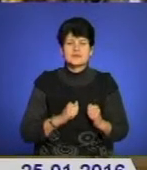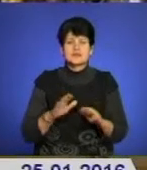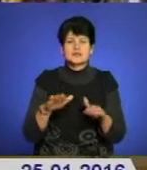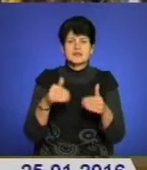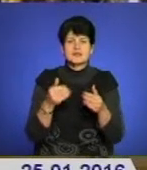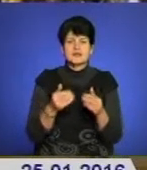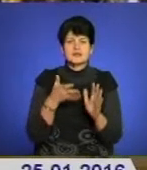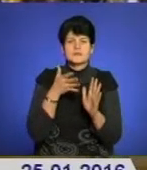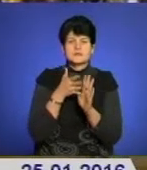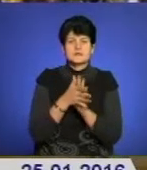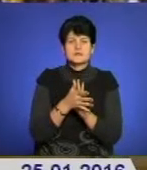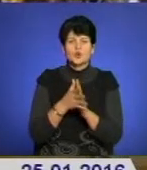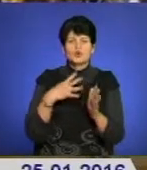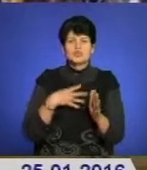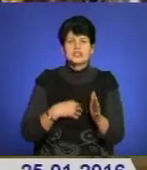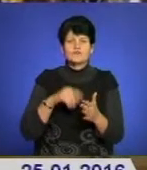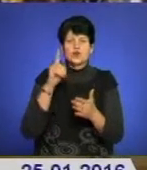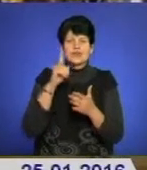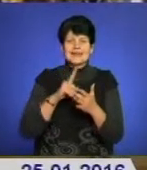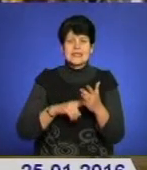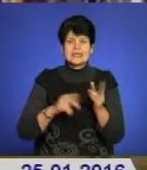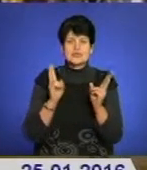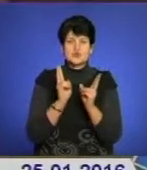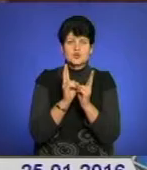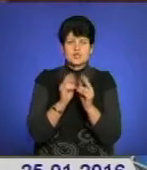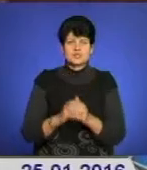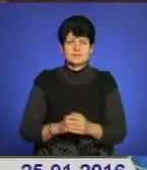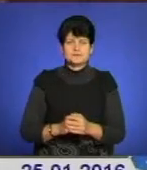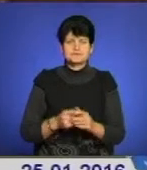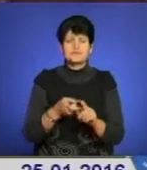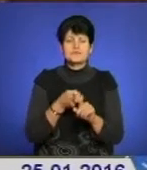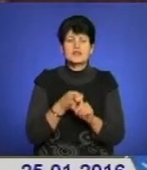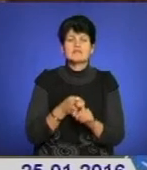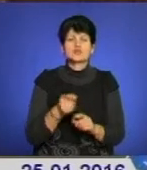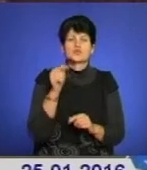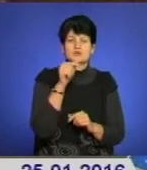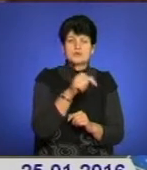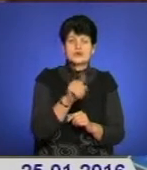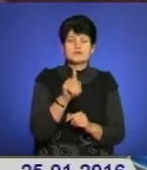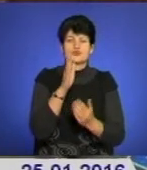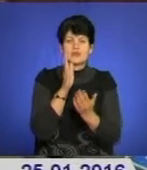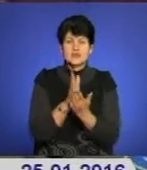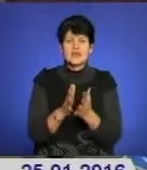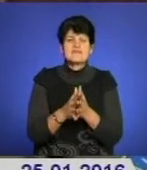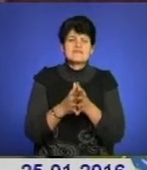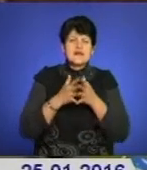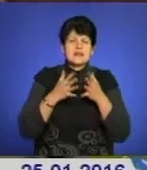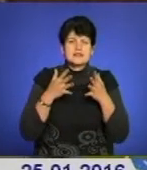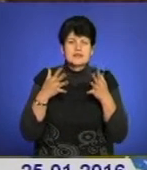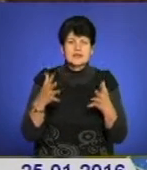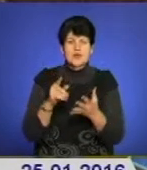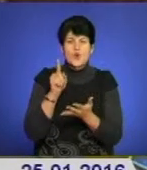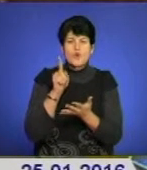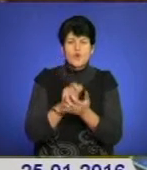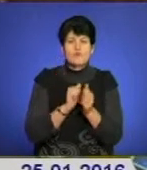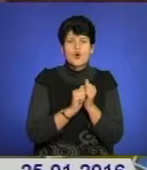таких душевно-релігійних зустрічей. У зв'язку з тим, що є великий, напевно, обов'язок